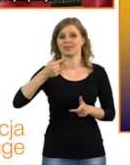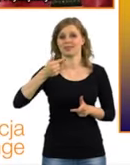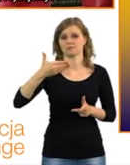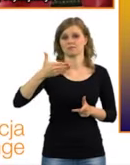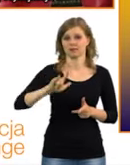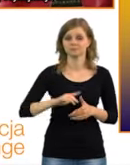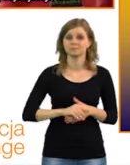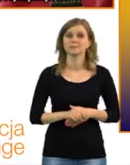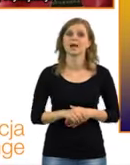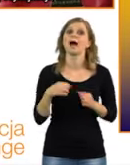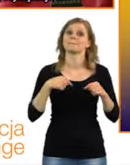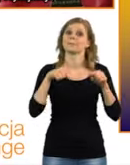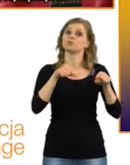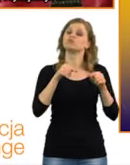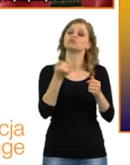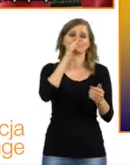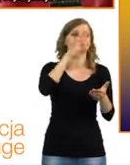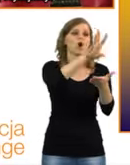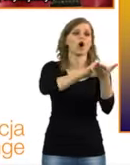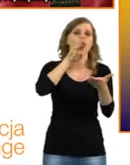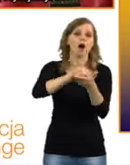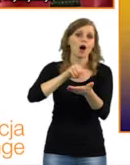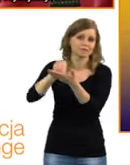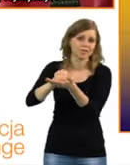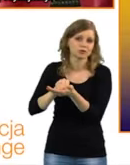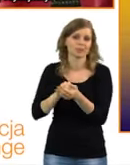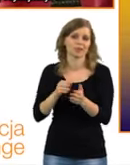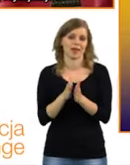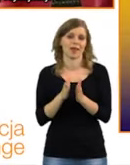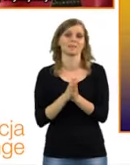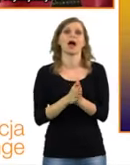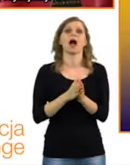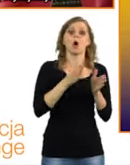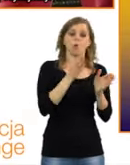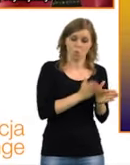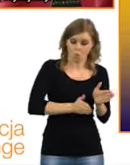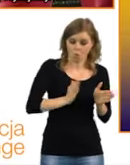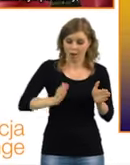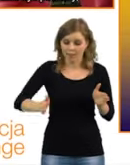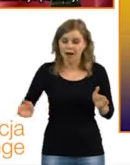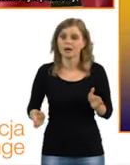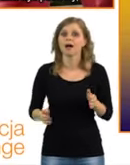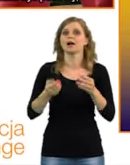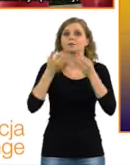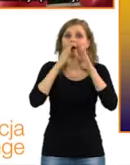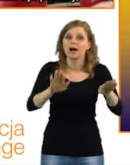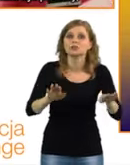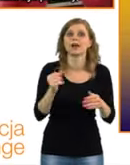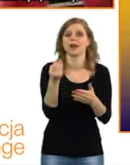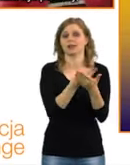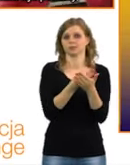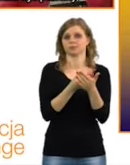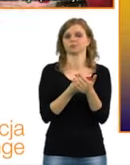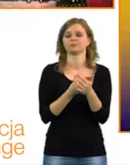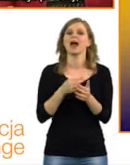Tutaj odtwarzamy rytmy, układamy rytmy, wskazujemy i rysujemy. Rytmy